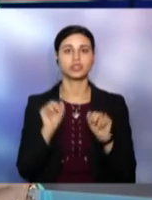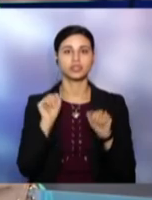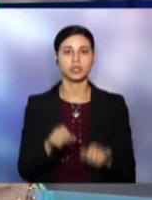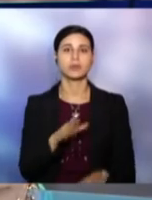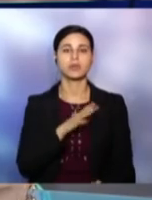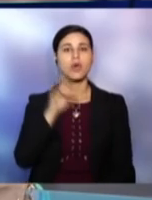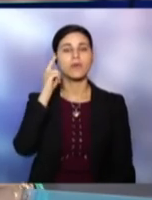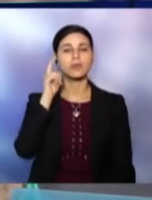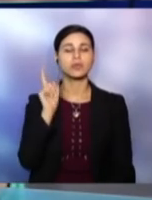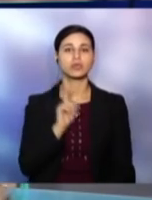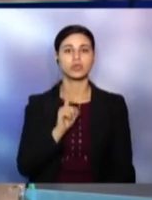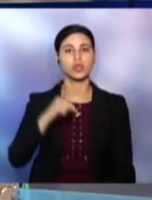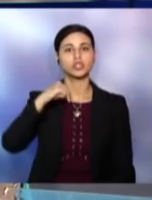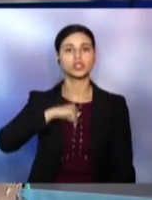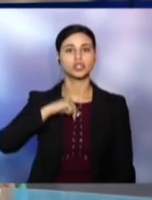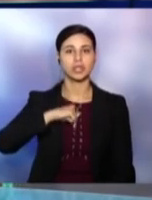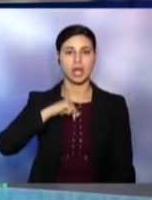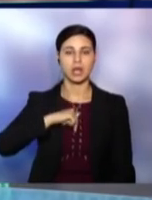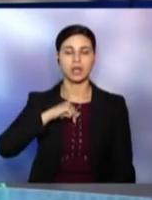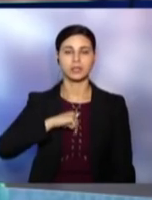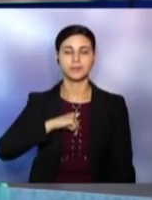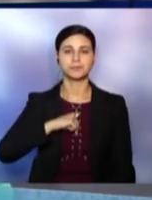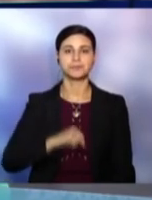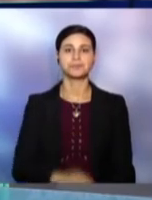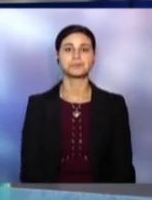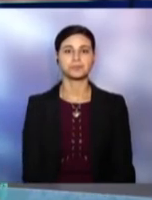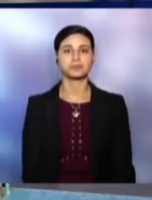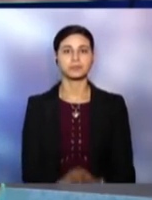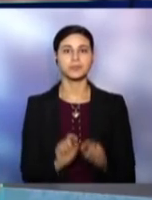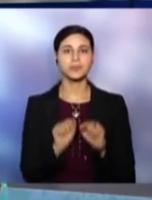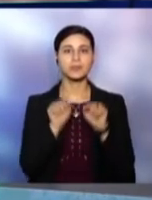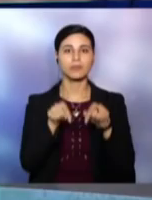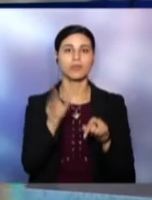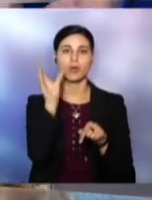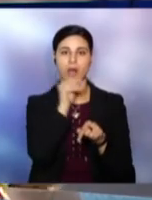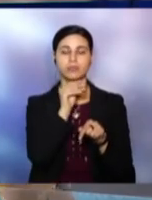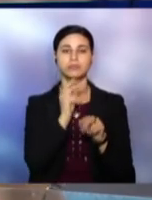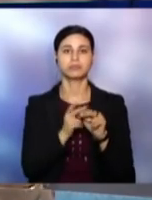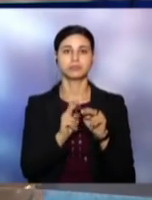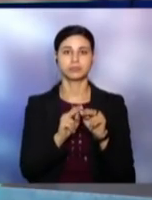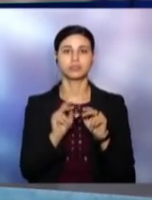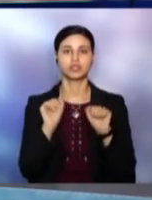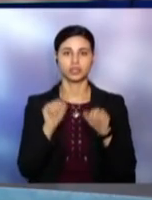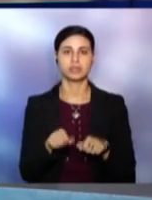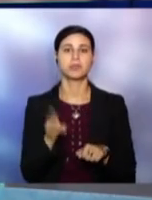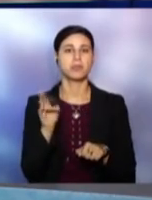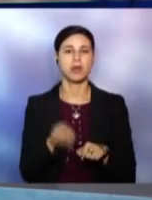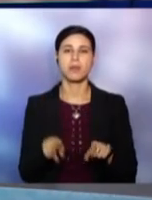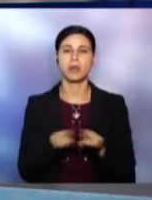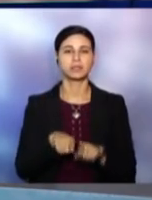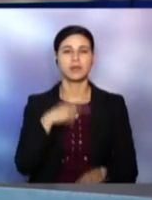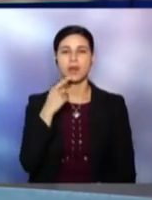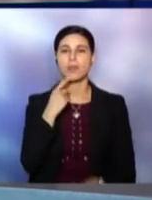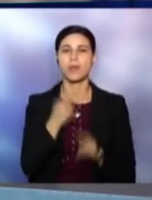საშუალებას, ვიფიქროთ, რომ შინაგანი ორგანოების მაღალი შეღწევადობა აქვს და აქაც შესაძლებელია, რომ თუმცა ეს ისე ვიძახი,